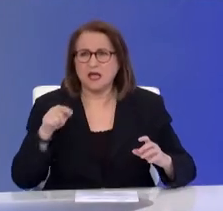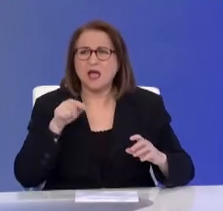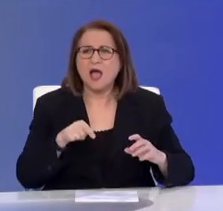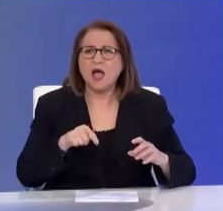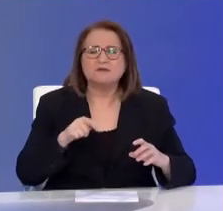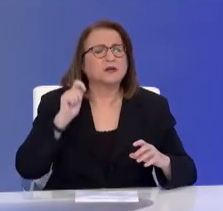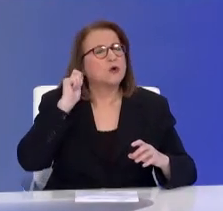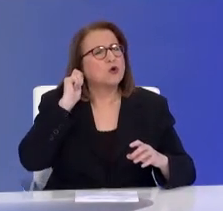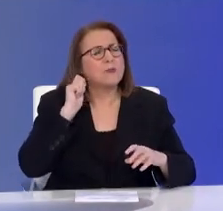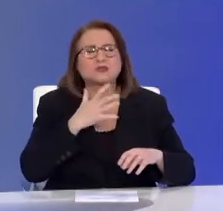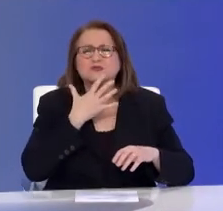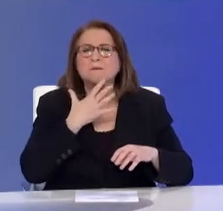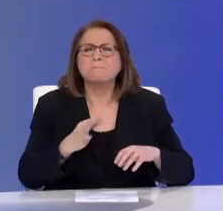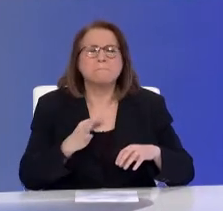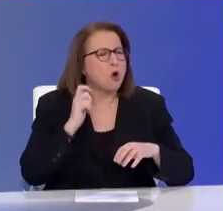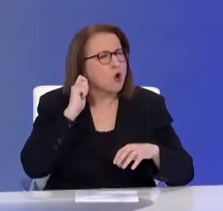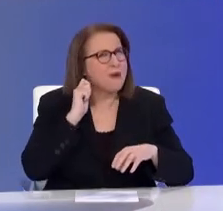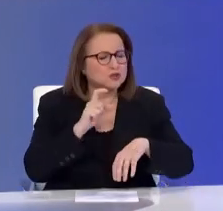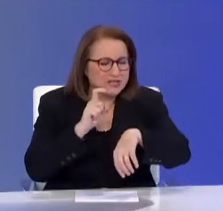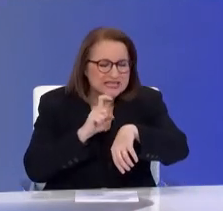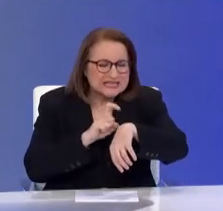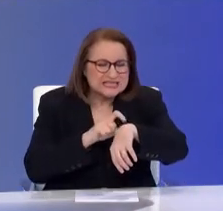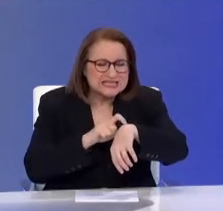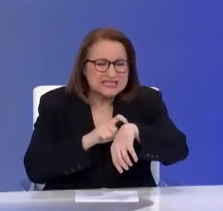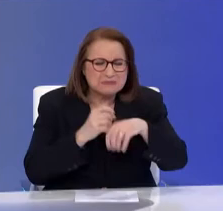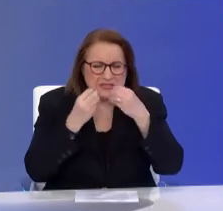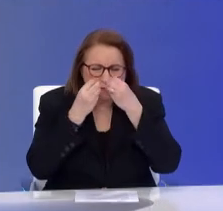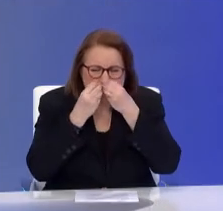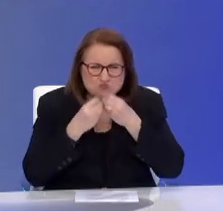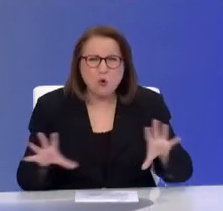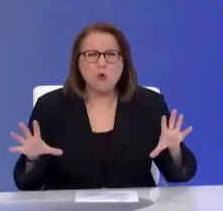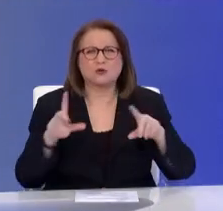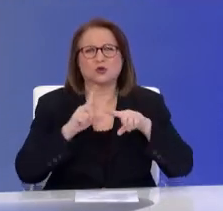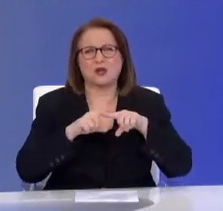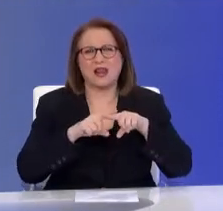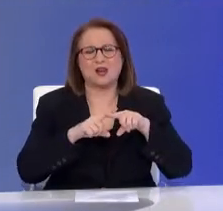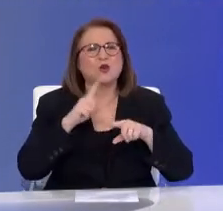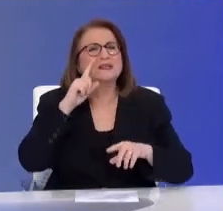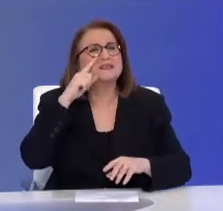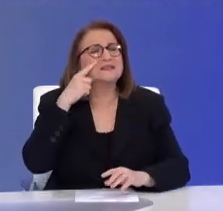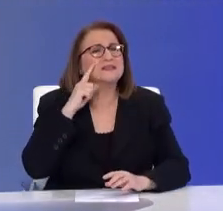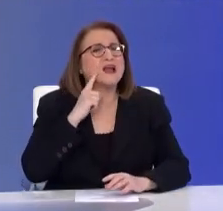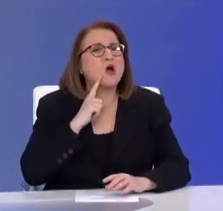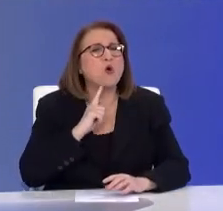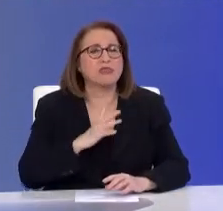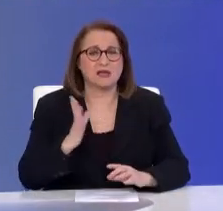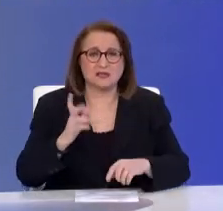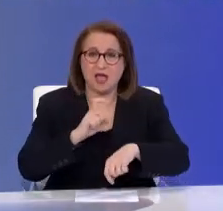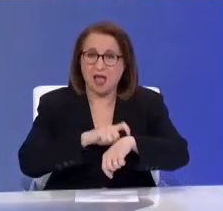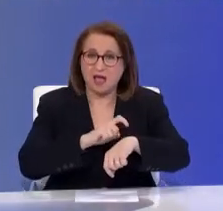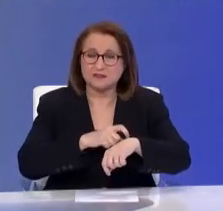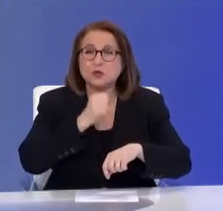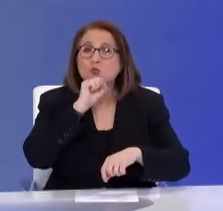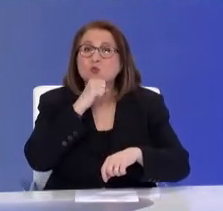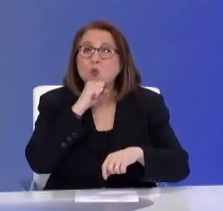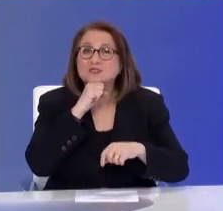και υποβιβασμού των Ελλήνων τα οποία υπέστησαν οι Έλληνες από την πτώση της Κωνσταντινούπολης